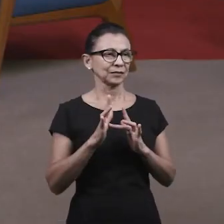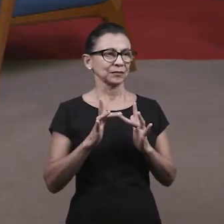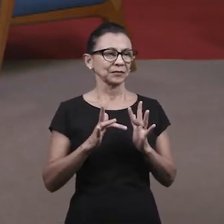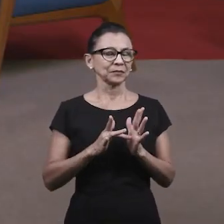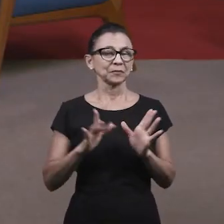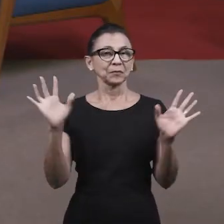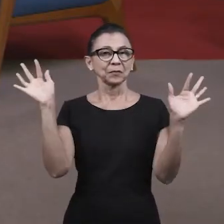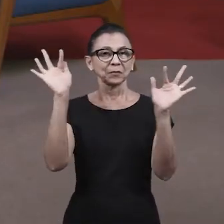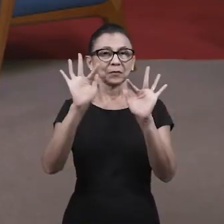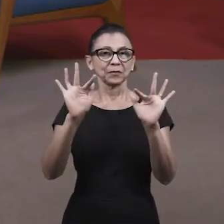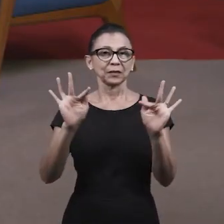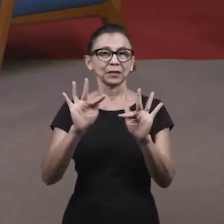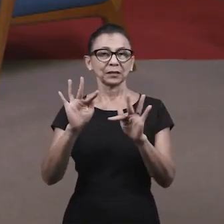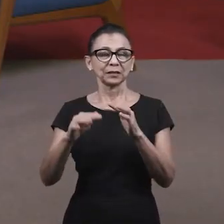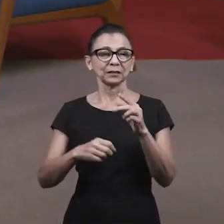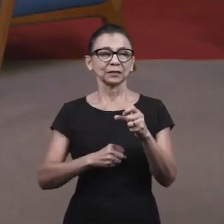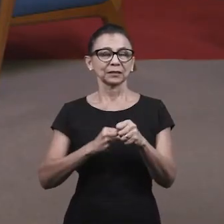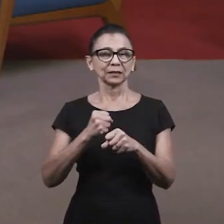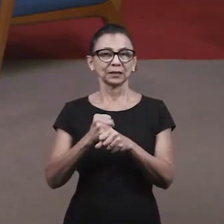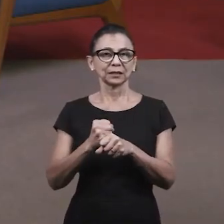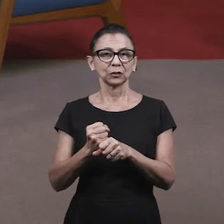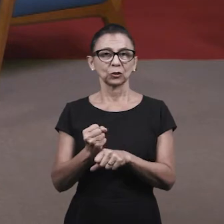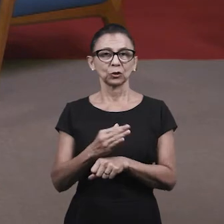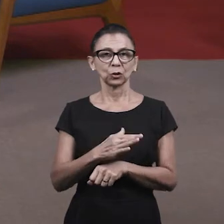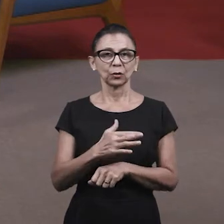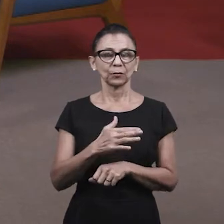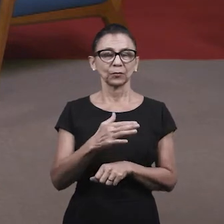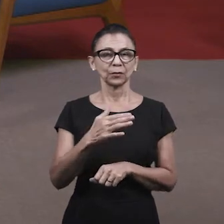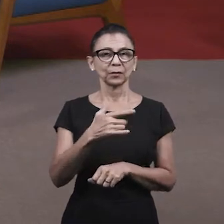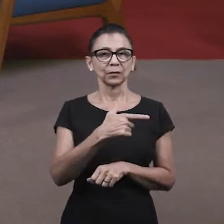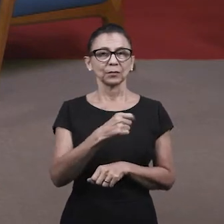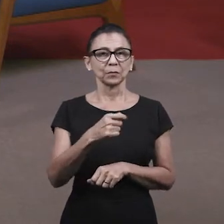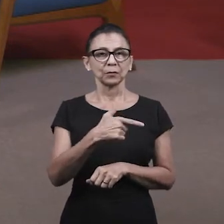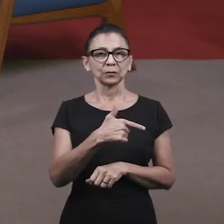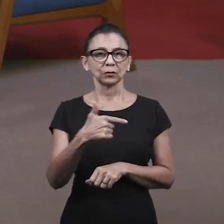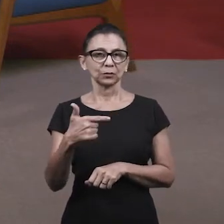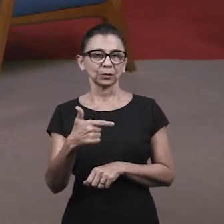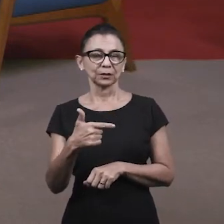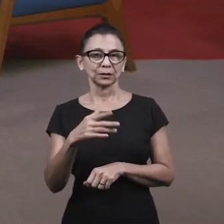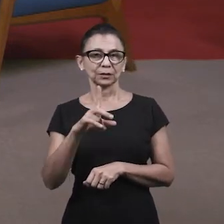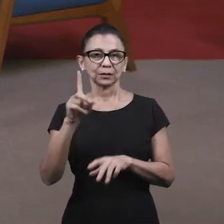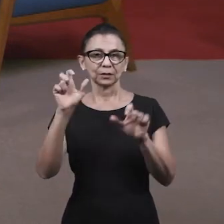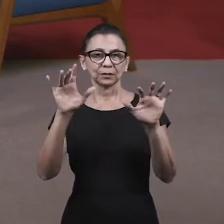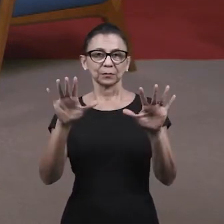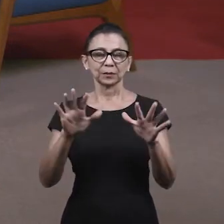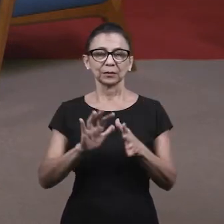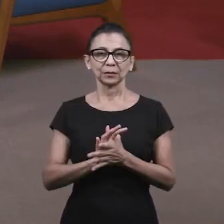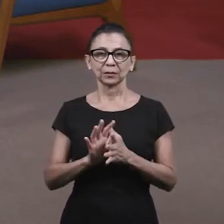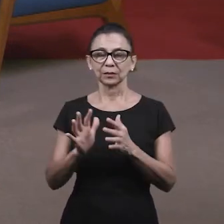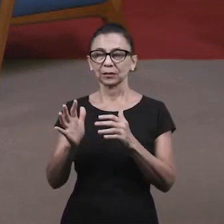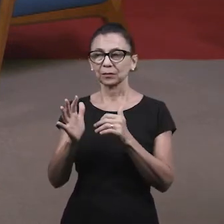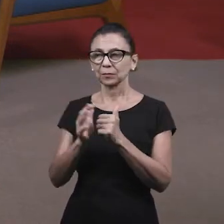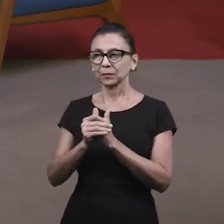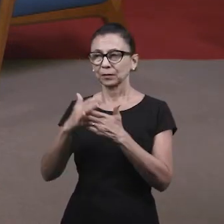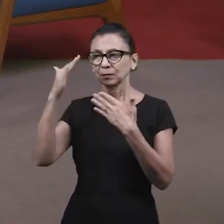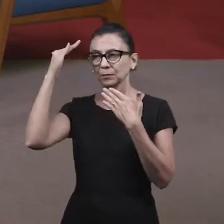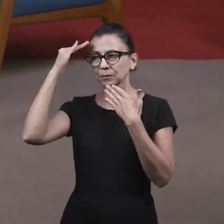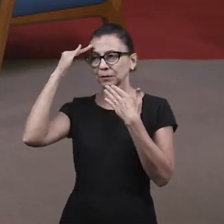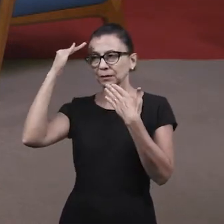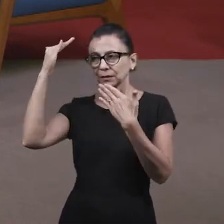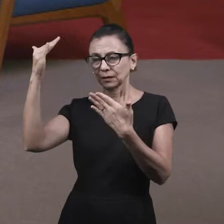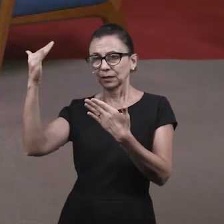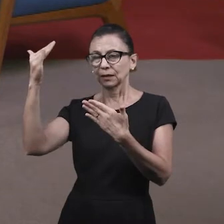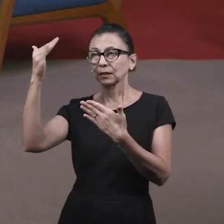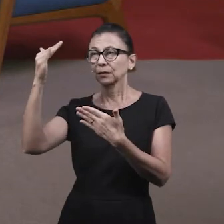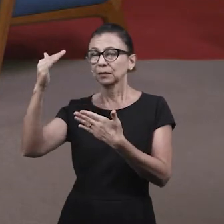Amen. Merci. Et à Dieu d'abord de nous avoir soutenus pour cet appel, pour l'œuvre